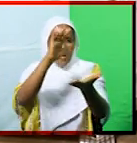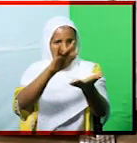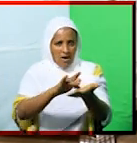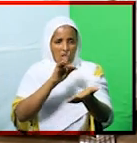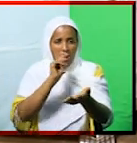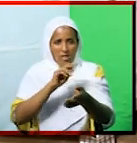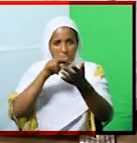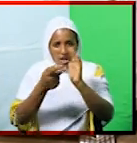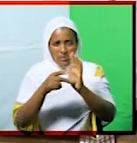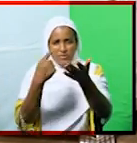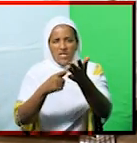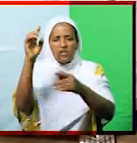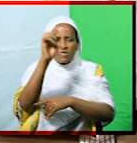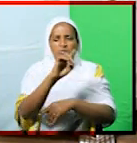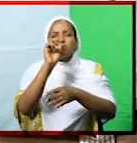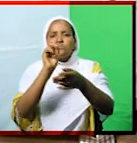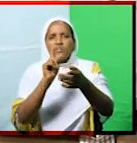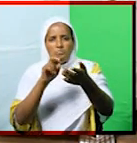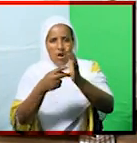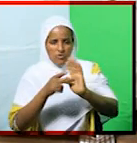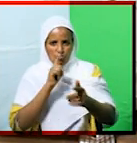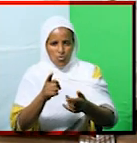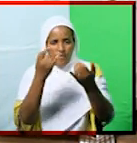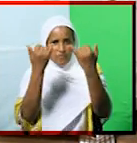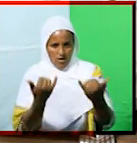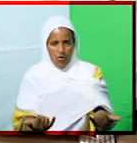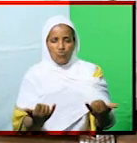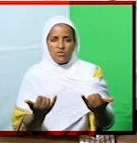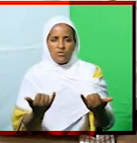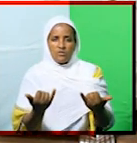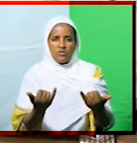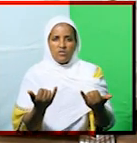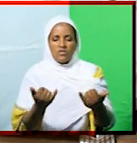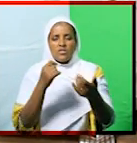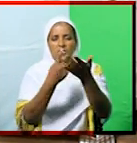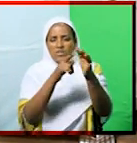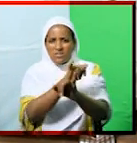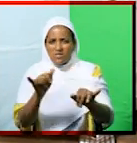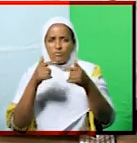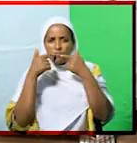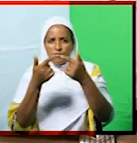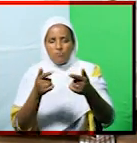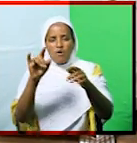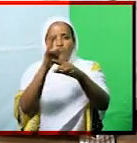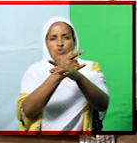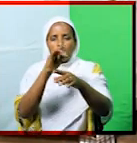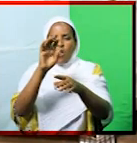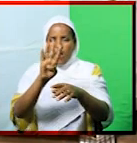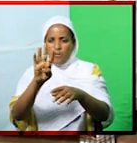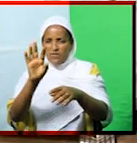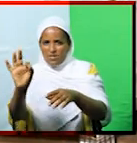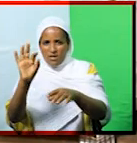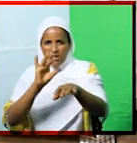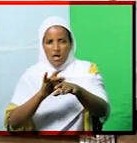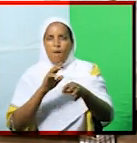አልባ ልኑር ለማለት እንዲመች ተደርጎ የተወሰደ ሐሳብ ነው። ስለዚህ ጌታችን መድኃኒታችን ኢየሱስ ክርስቶስ